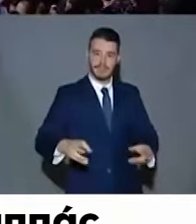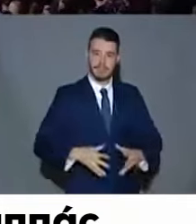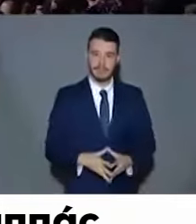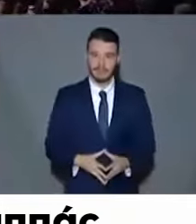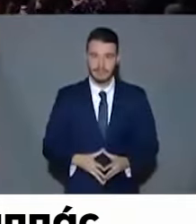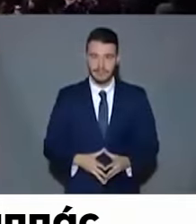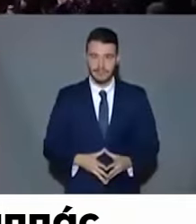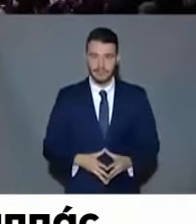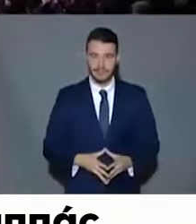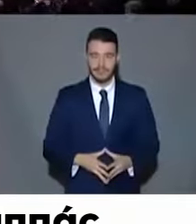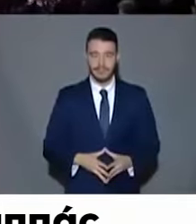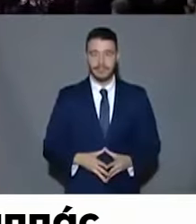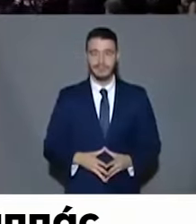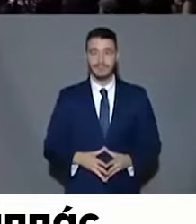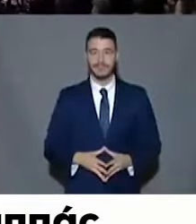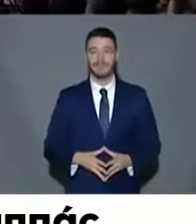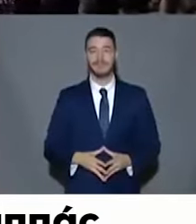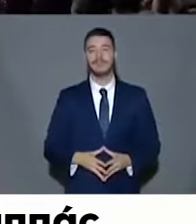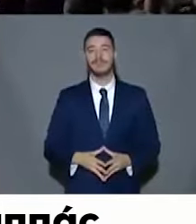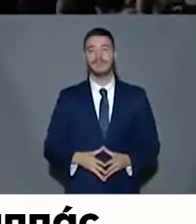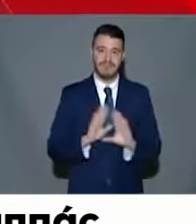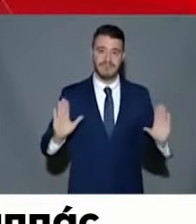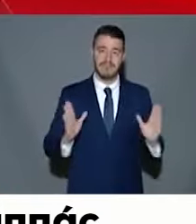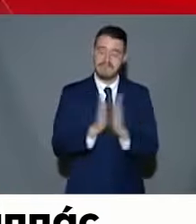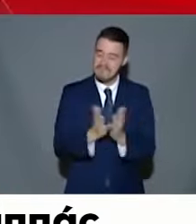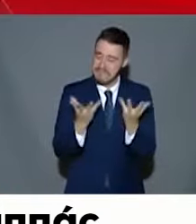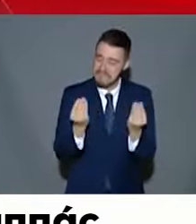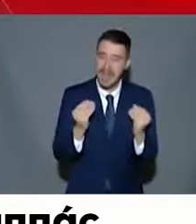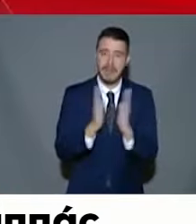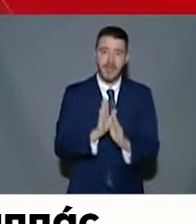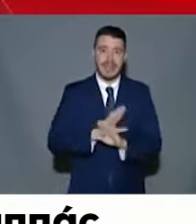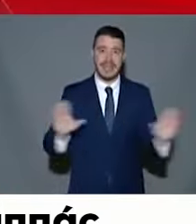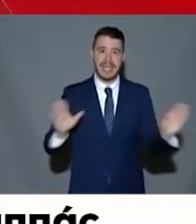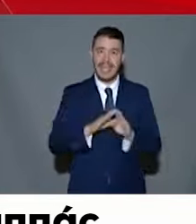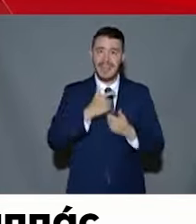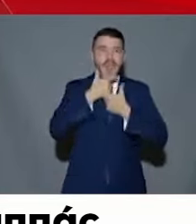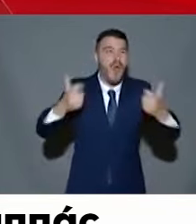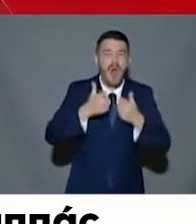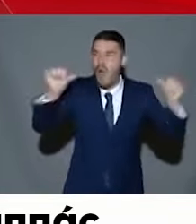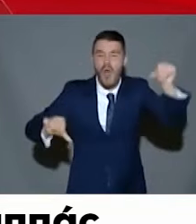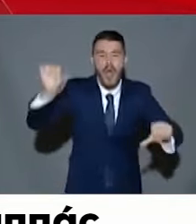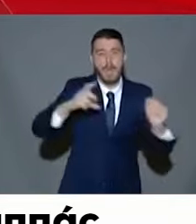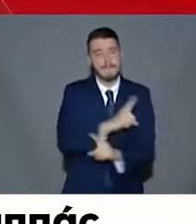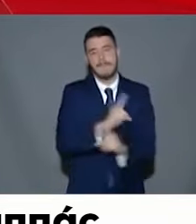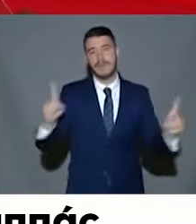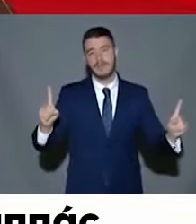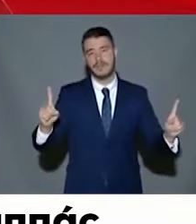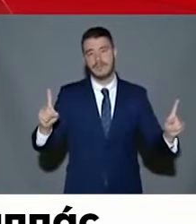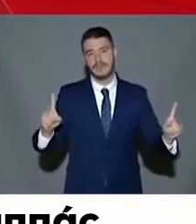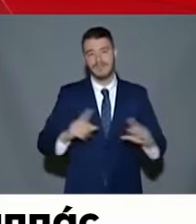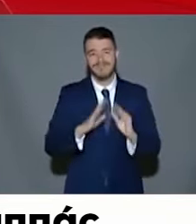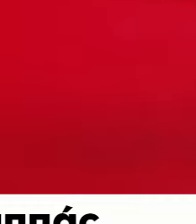και τις δικαιολογίες που θα επικαλεστούν και θα επιστρατεύσουν στην περίπτωση που υπάρχει κακό εκλογικό αποτέλεσμα. Τώρα,